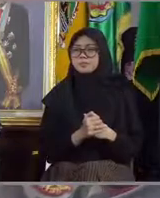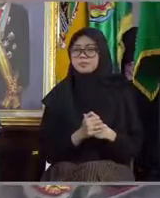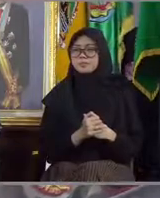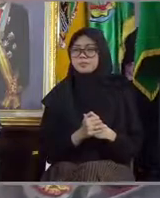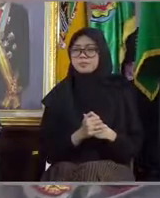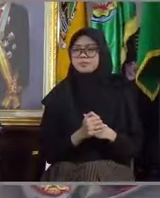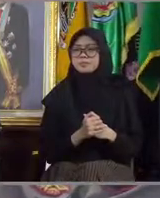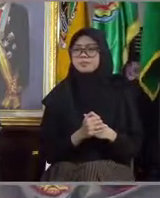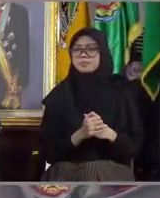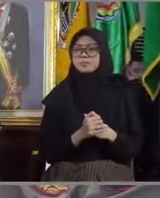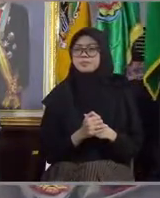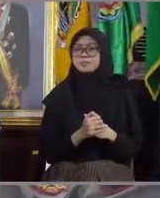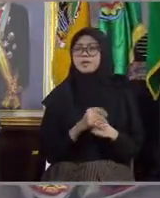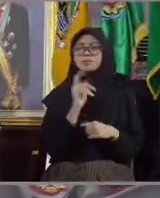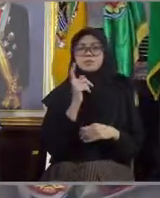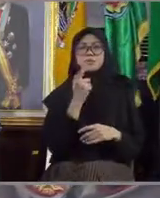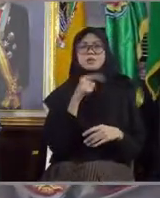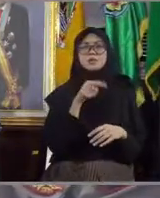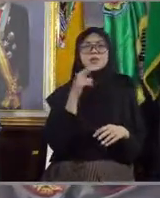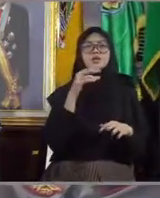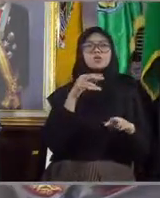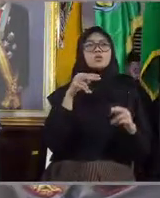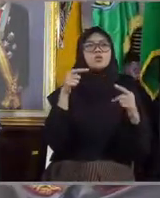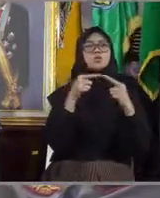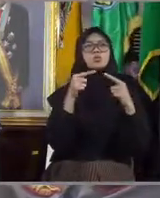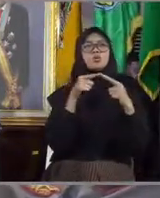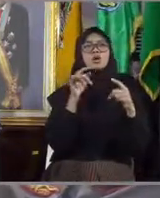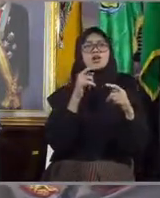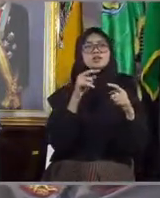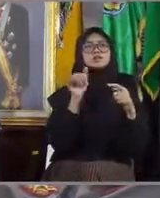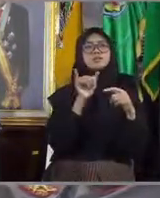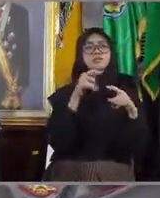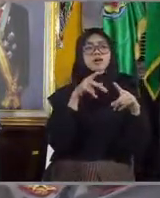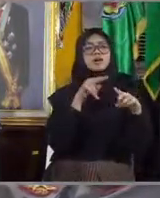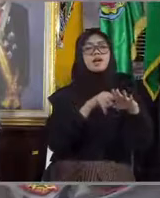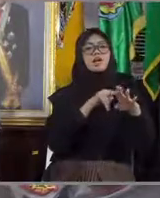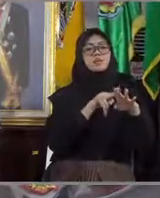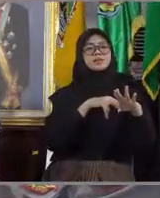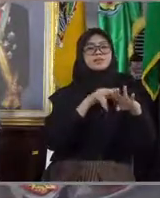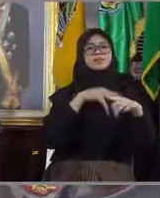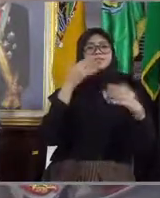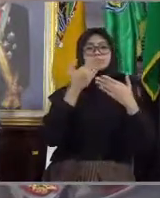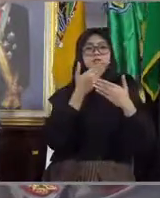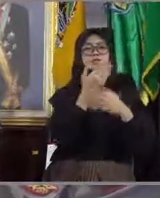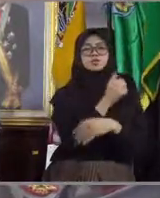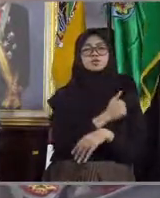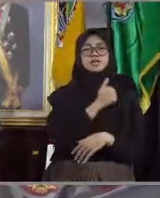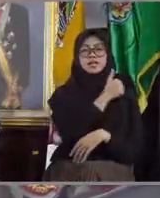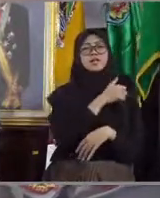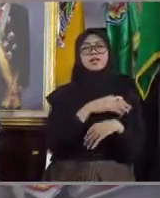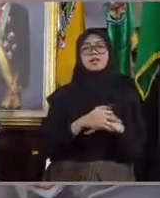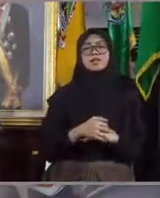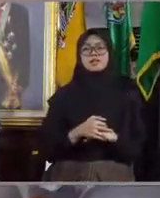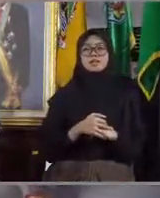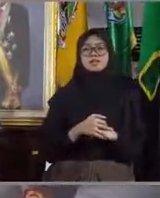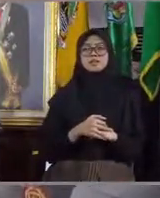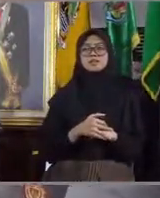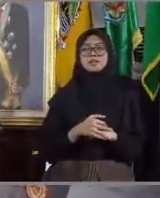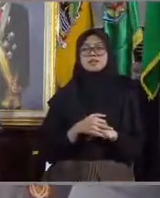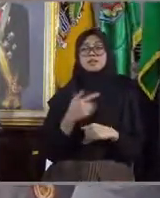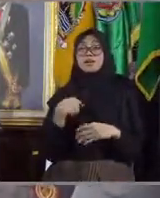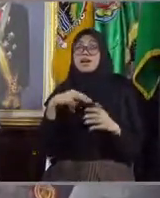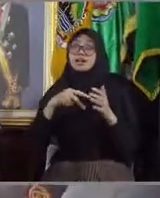Bapak Rehabsos. Yeah. Waktu itu memang sempat ada wacana seperti itu, tapi sampai sekarang belum terrealisasi. Yeah, jadi ya,